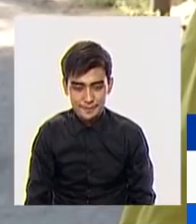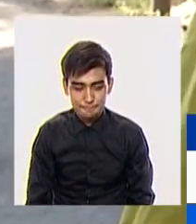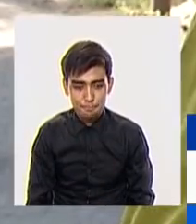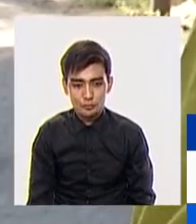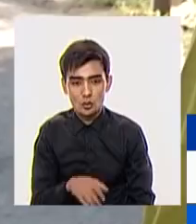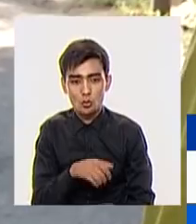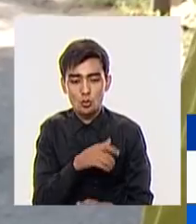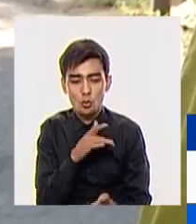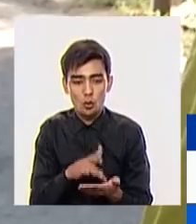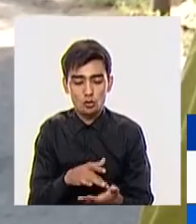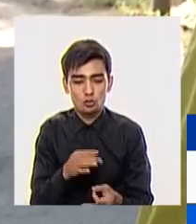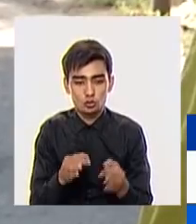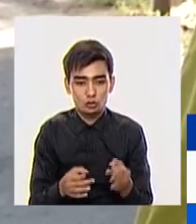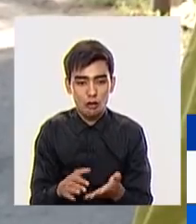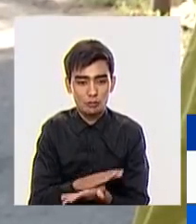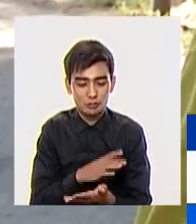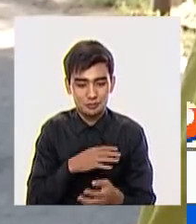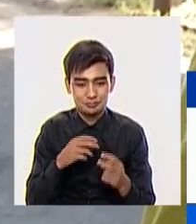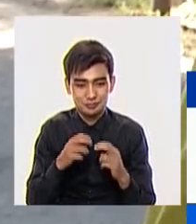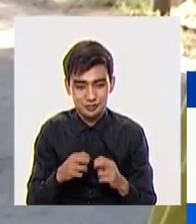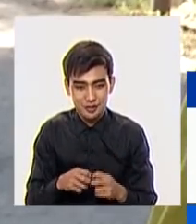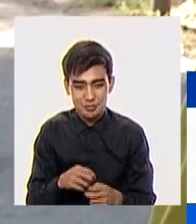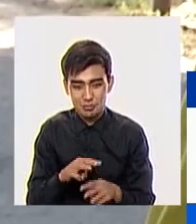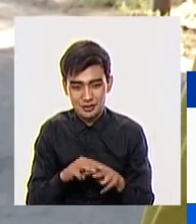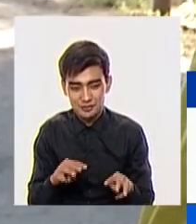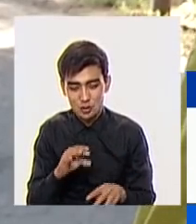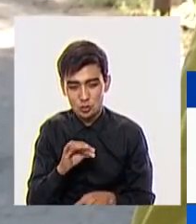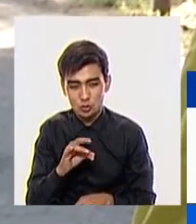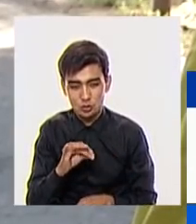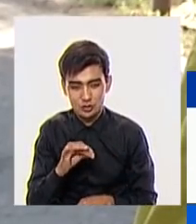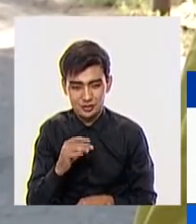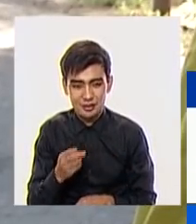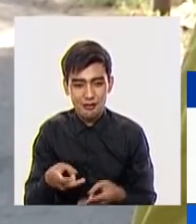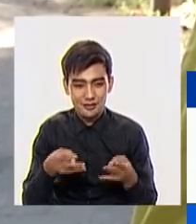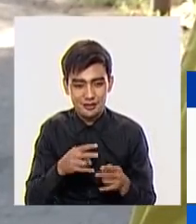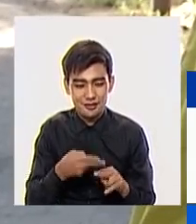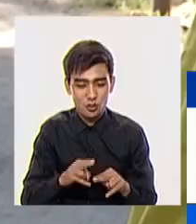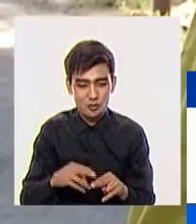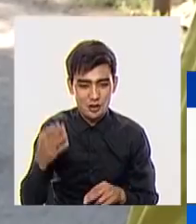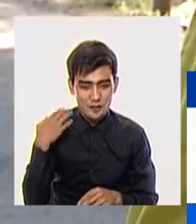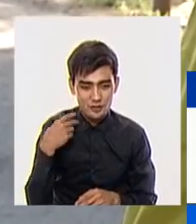Городской суд отменил нам экспертизу Министерства юстиции и оставил оценку, которая была